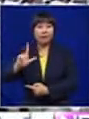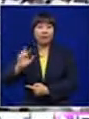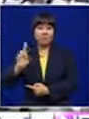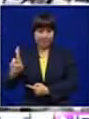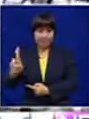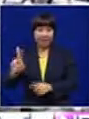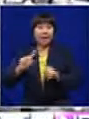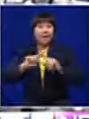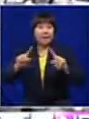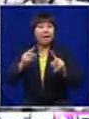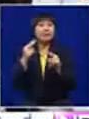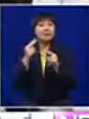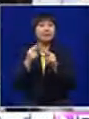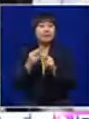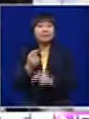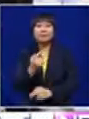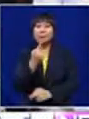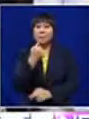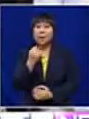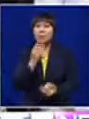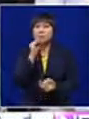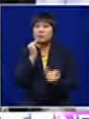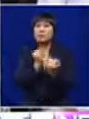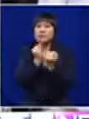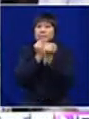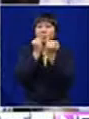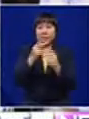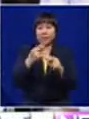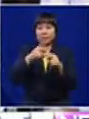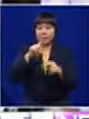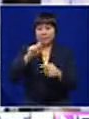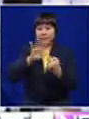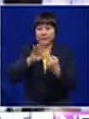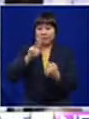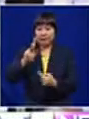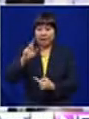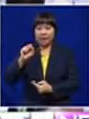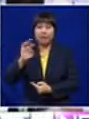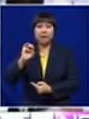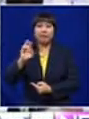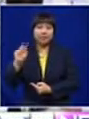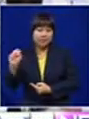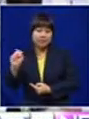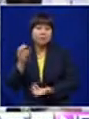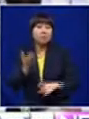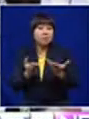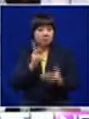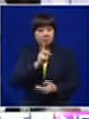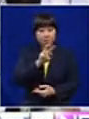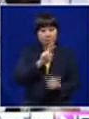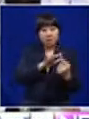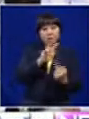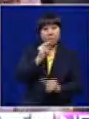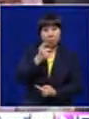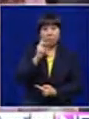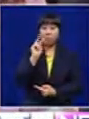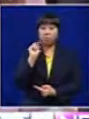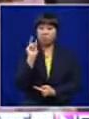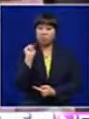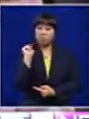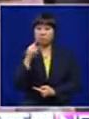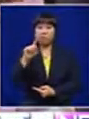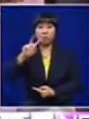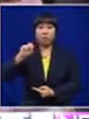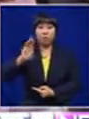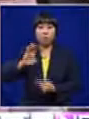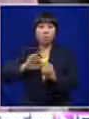4แต่เรียกขานนามพระองค์ติดปากว่าสมเด็จพระเจ้าตากสินหรือสมเด็จพระเจ้ากรุงธนบุรีทรงสถาปนากรุงธนบุรีเป็น